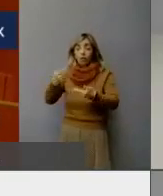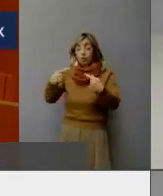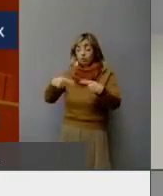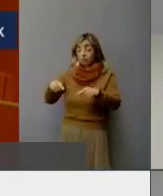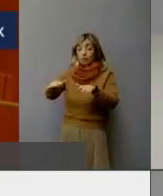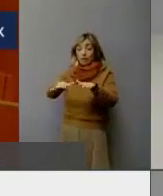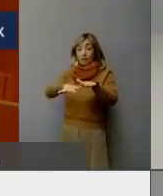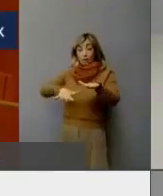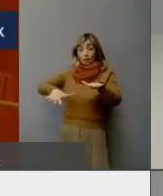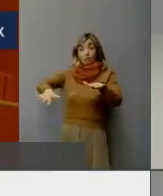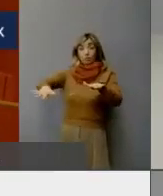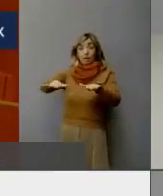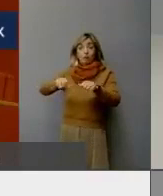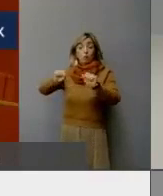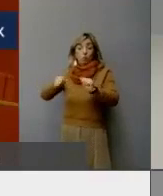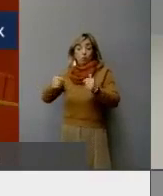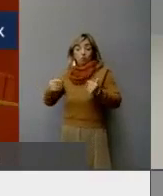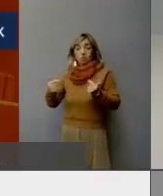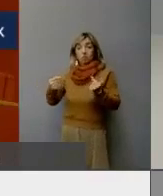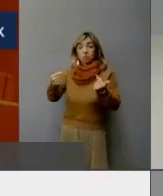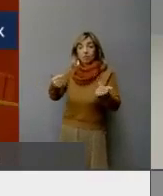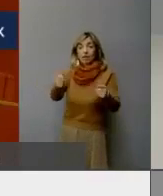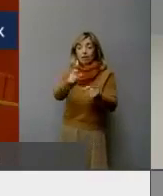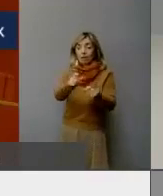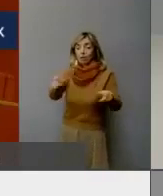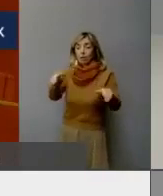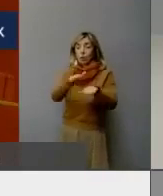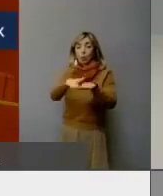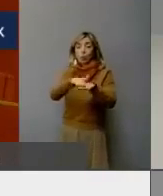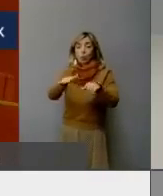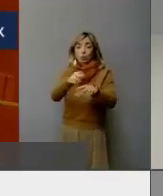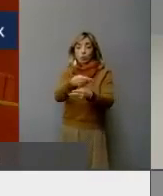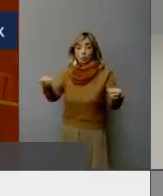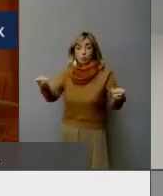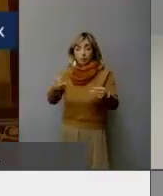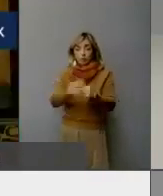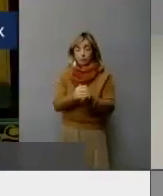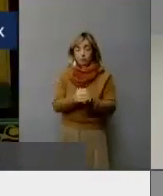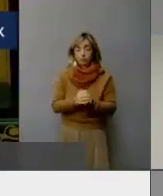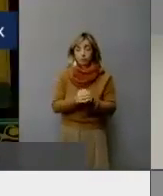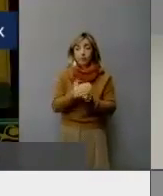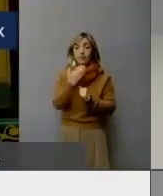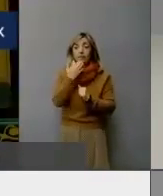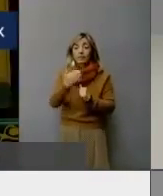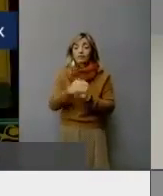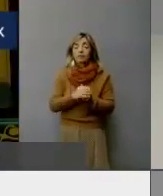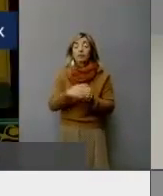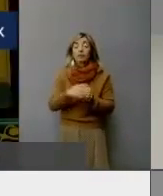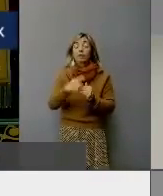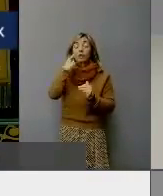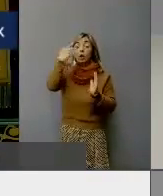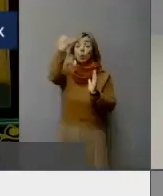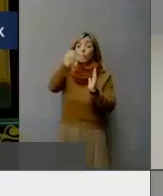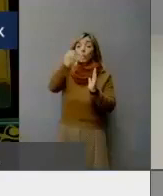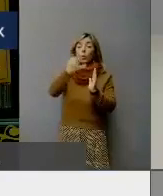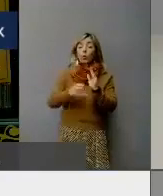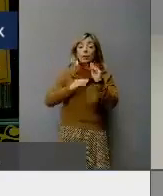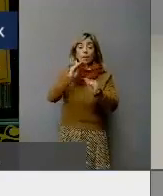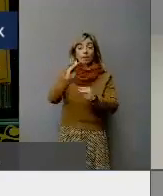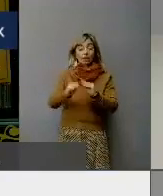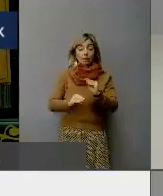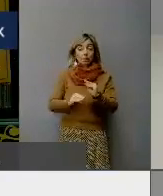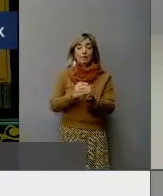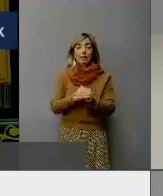lo spazio alla fruizione pubblica grazie bene passiamo all ultima interpellanza consigliere